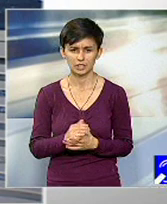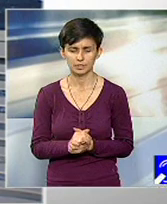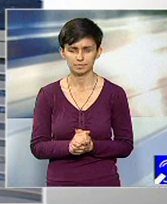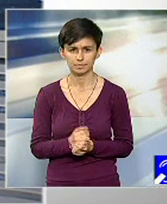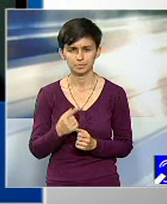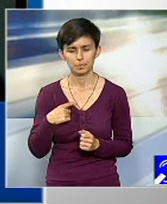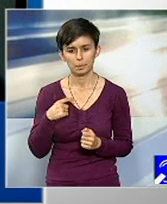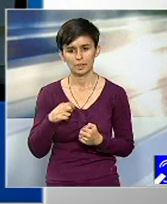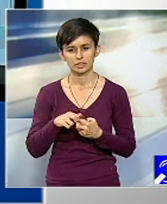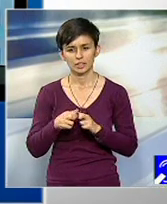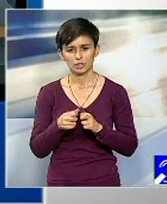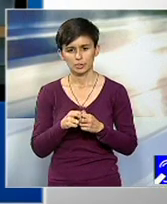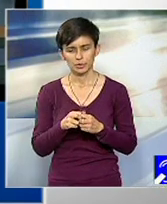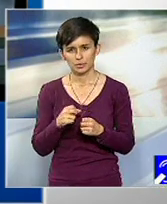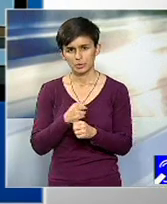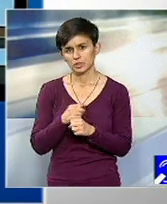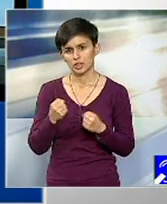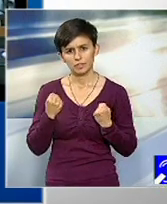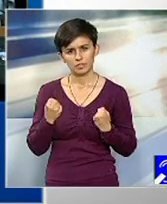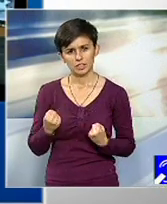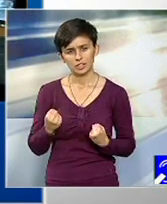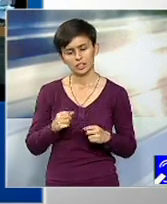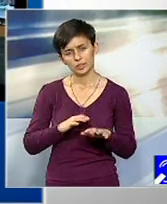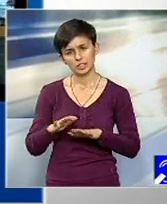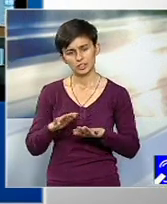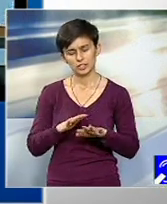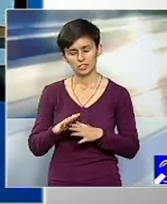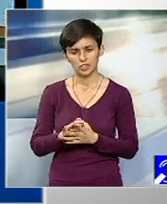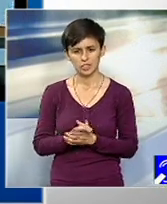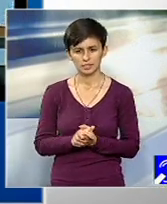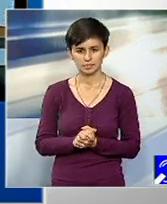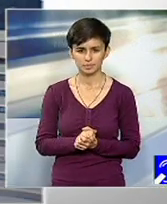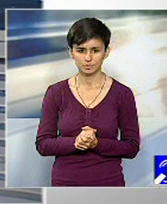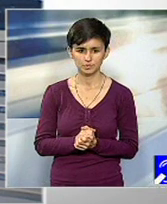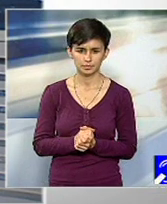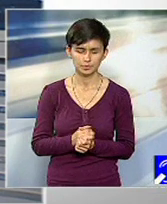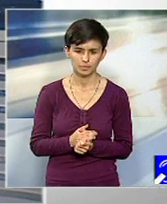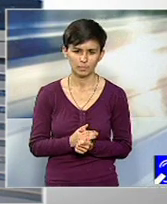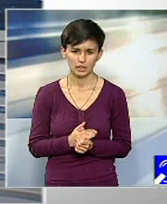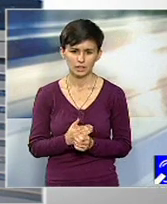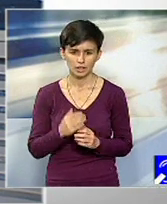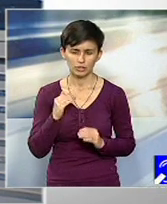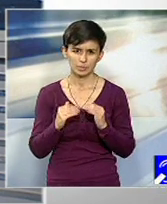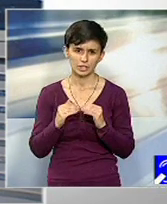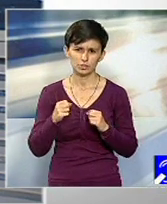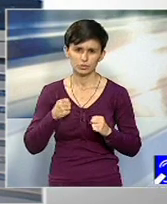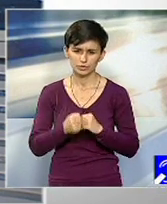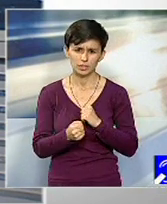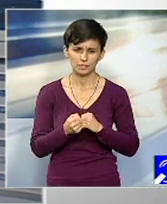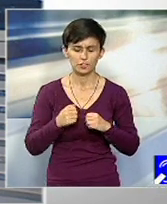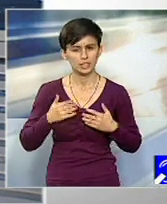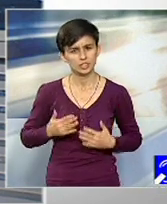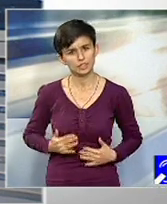Este o problemă, înțeleg, și foarte greu de gestionat. Este foarte greu de gestionat, că spre deosebire de violența fizică,